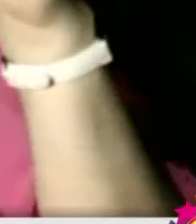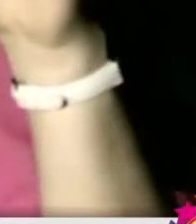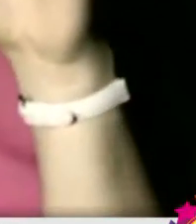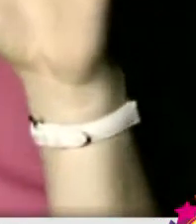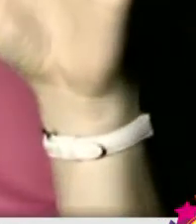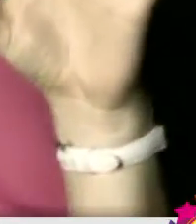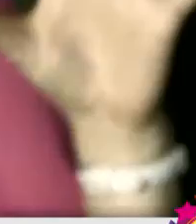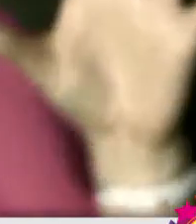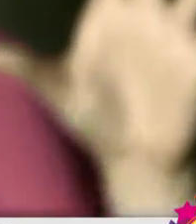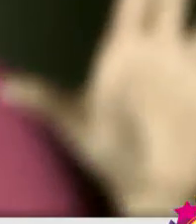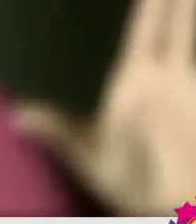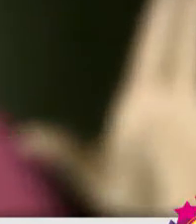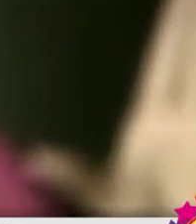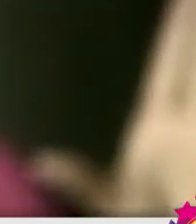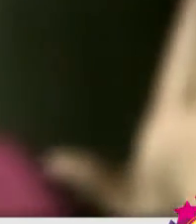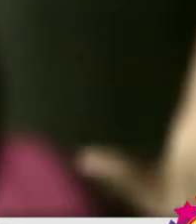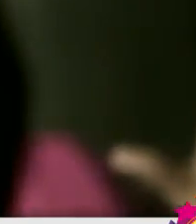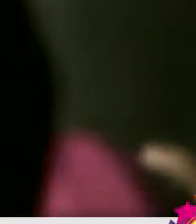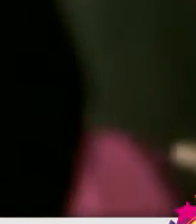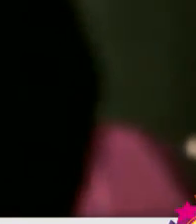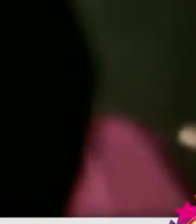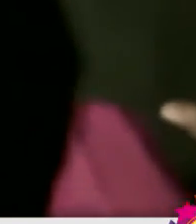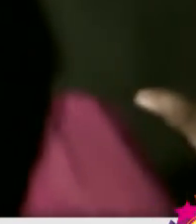떠나가지 말아주세요.